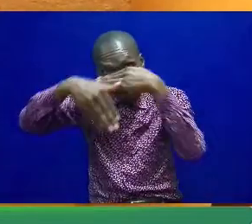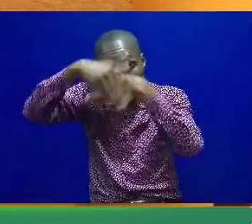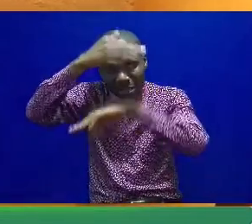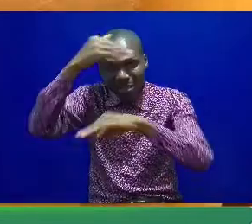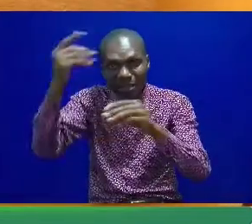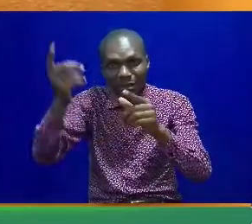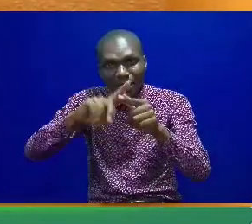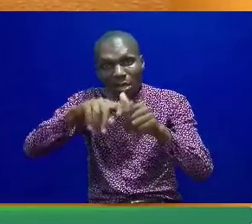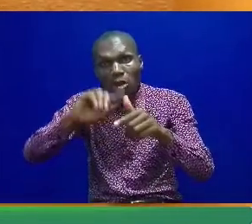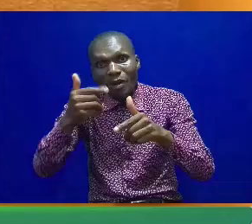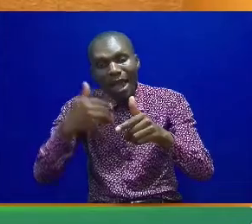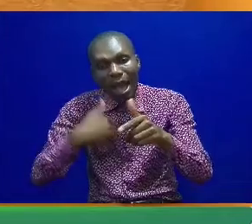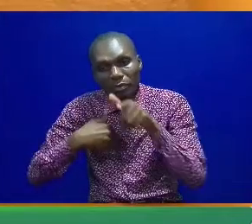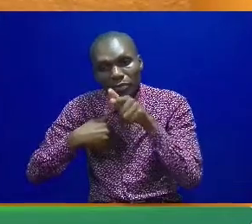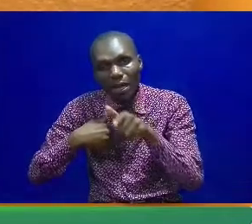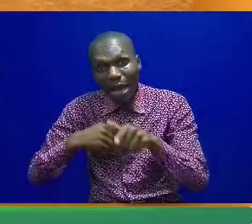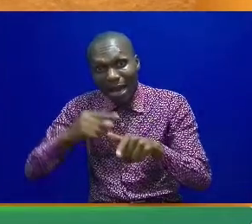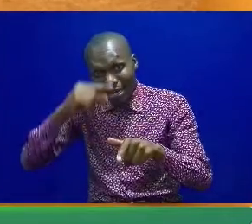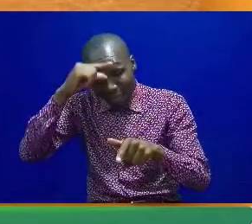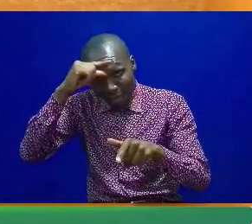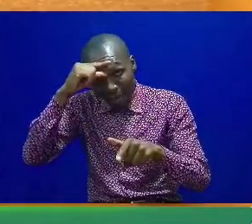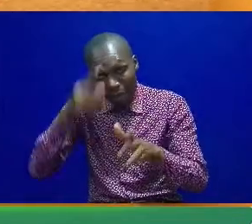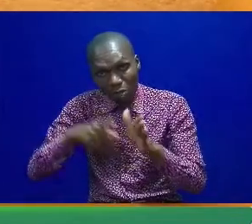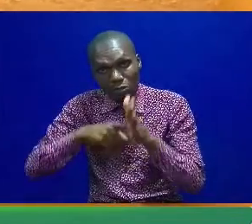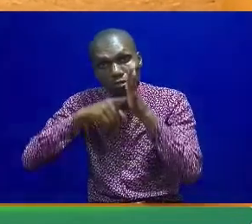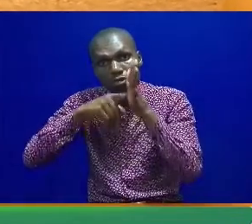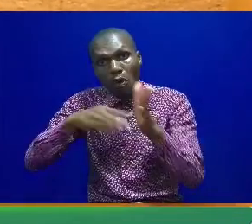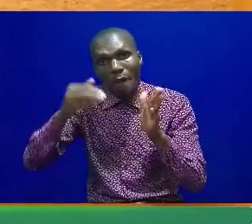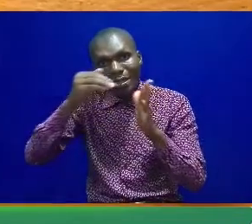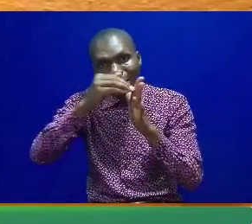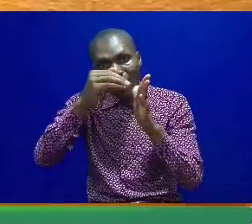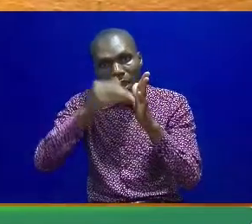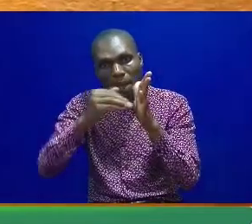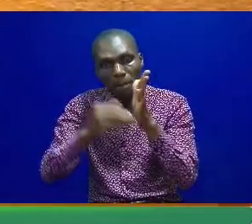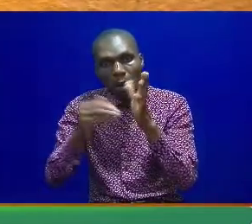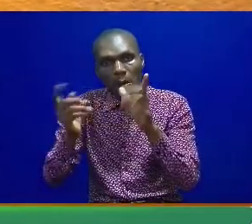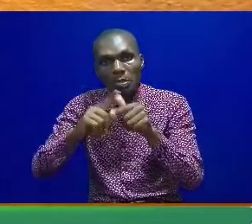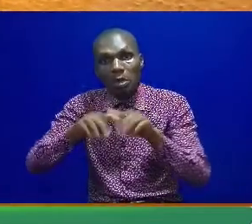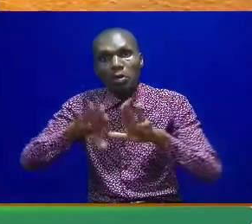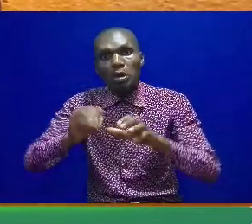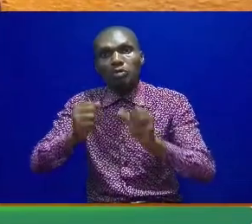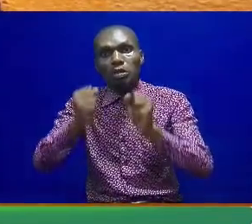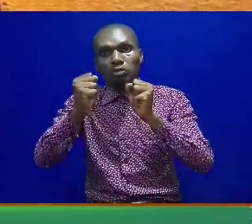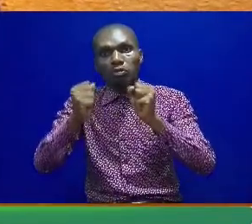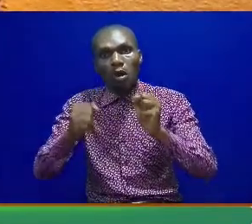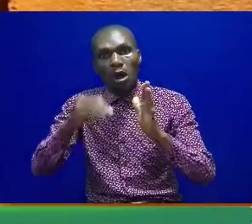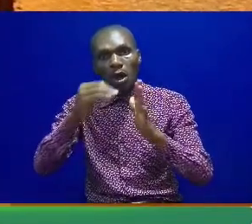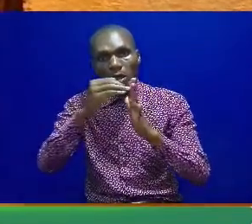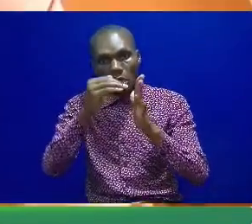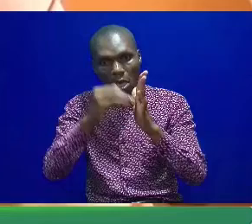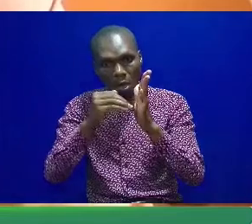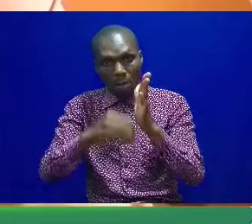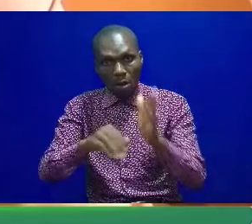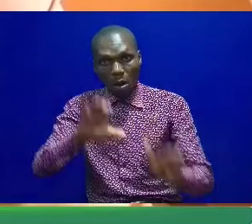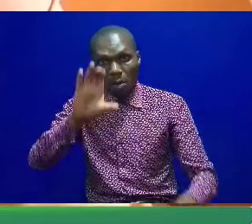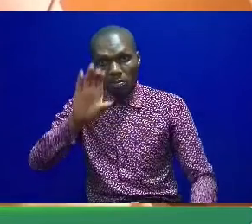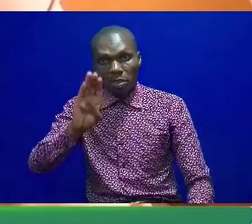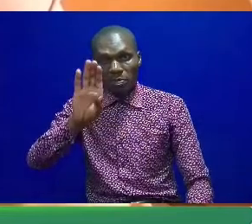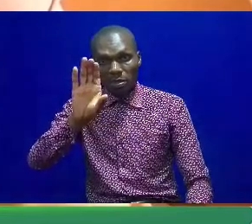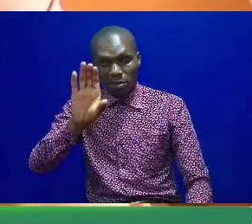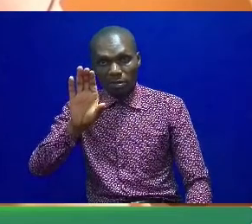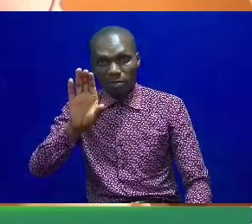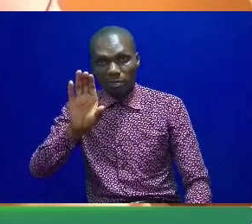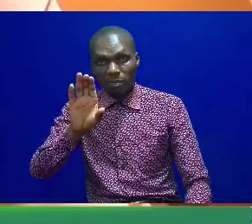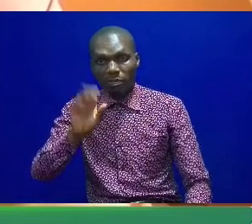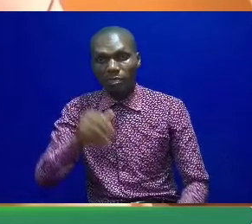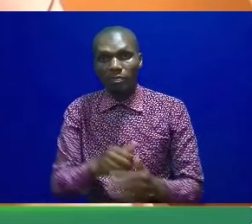Bono ekigetigalete ne serikali kobeka emeroberio elinde kutinya omoroberio OCBC. Karabono the train has